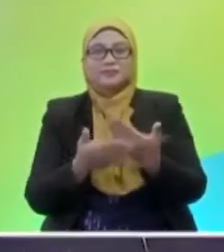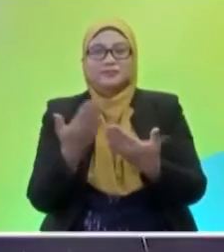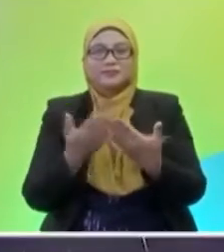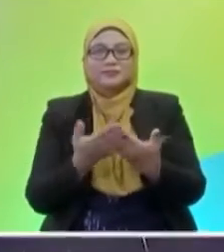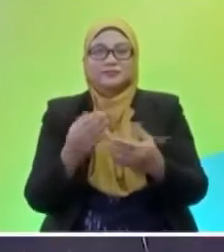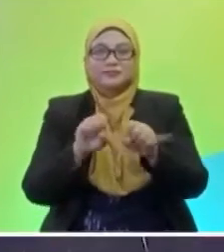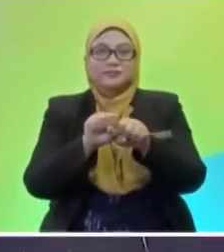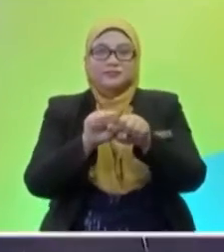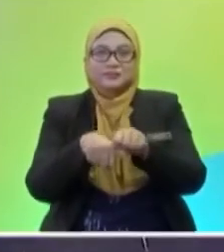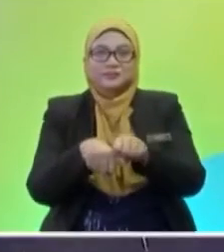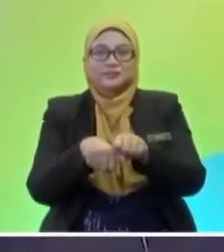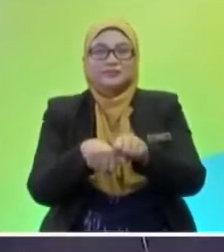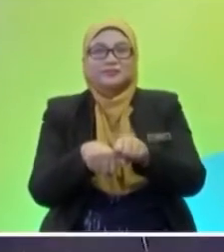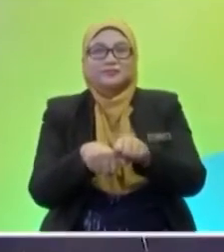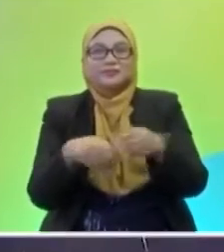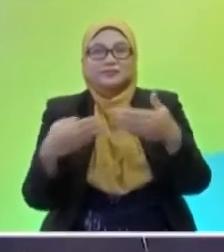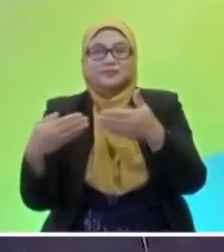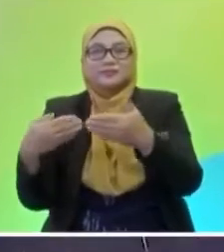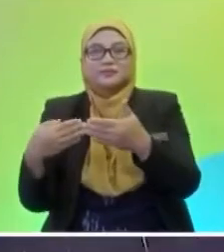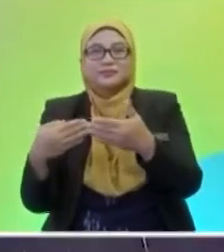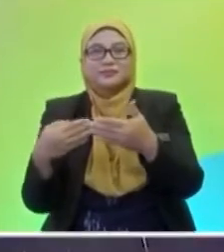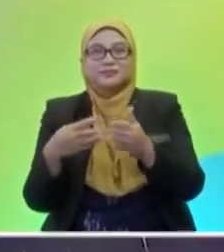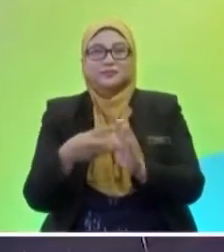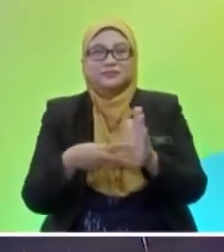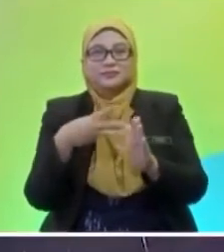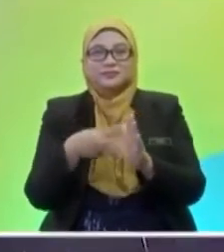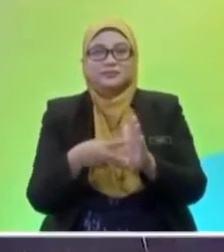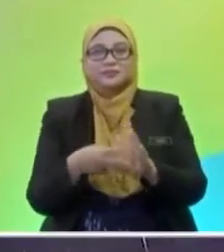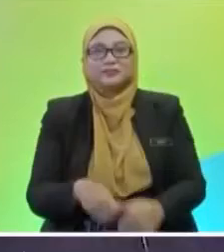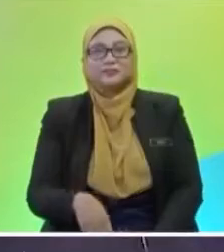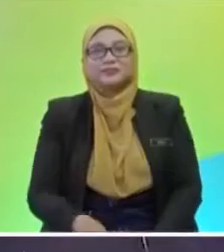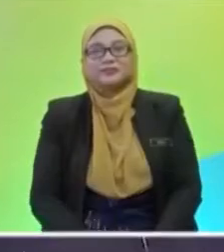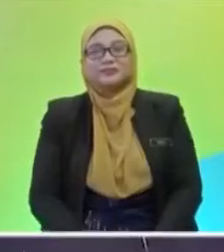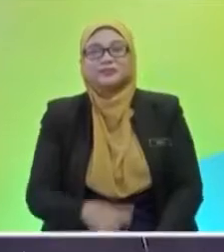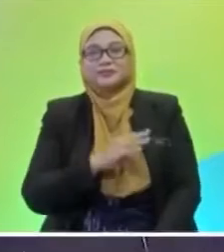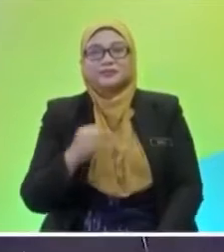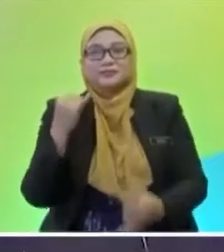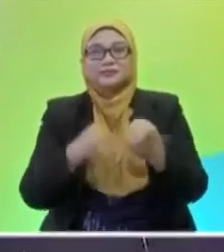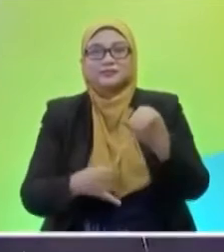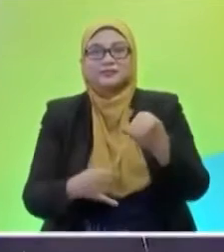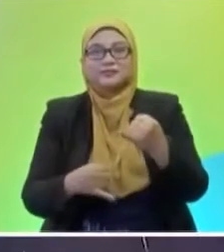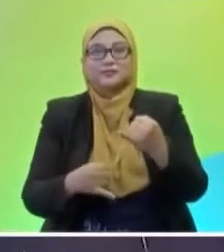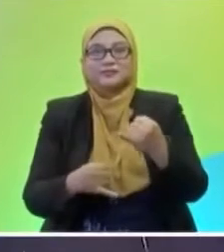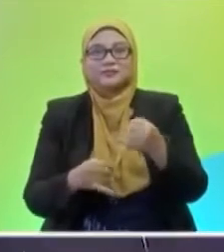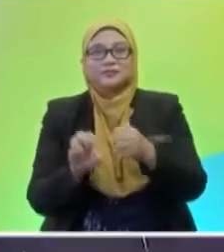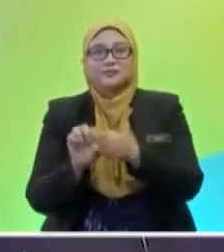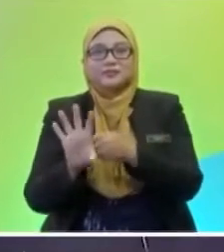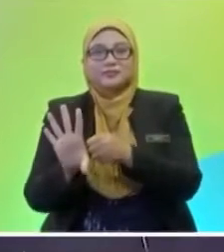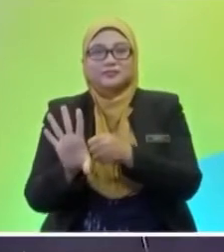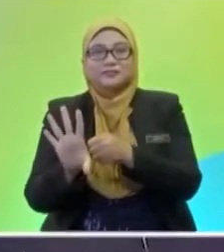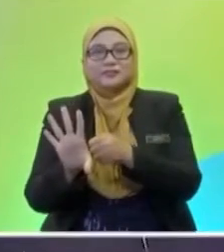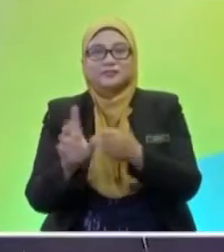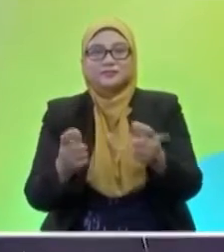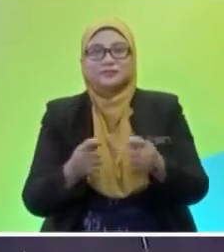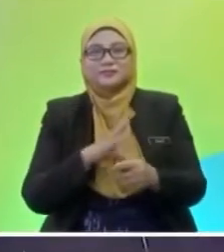sambungkan wayar. Okey, dan yang kedua, yang akhir sekali ialah antena penerima, pemancar, dan